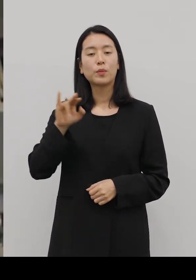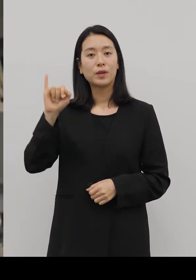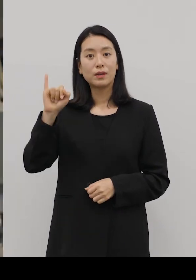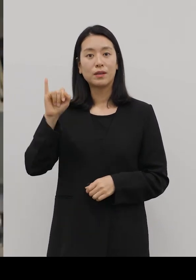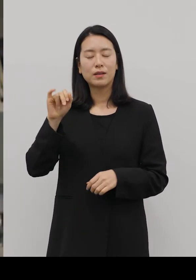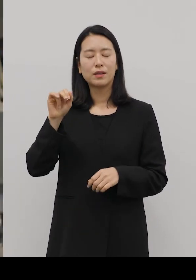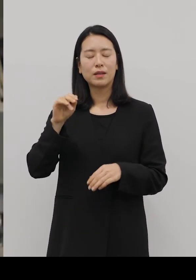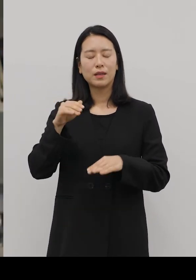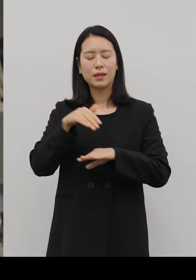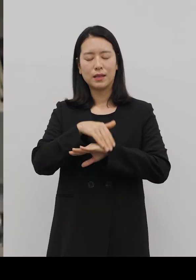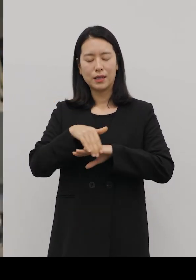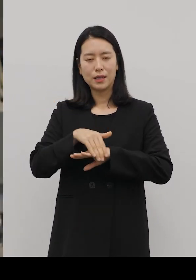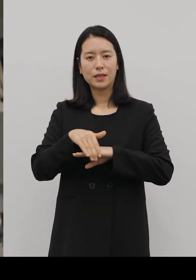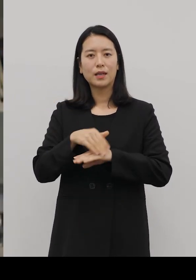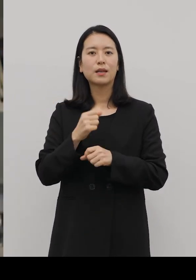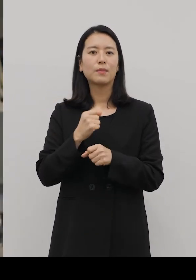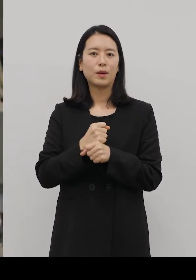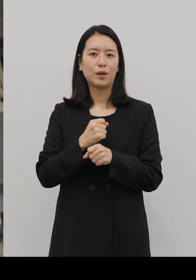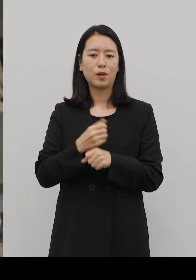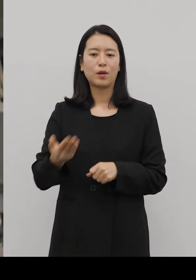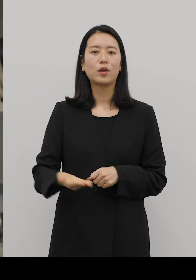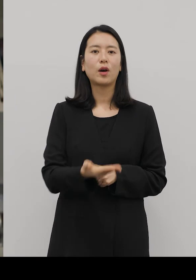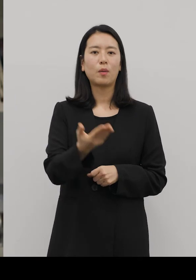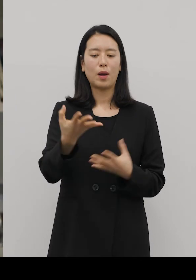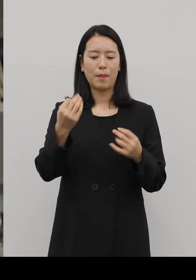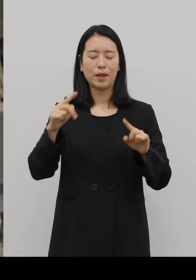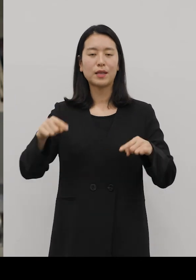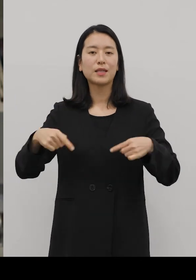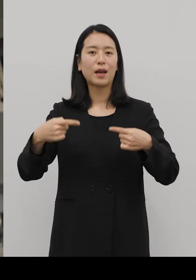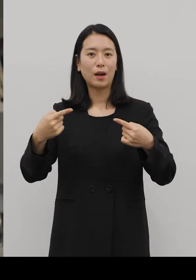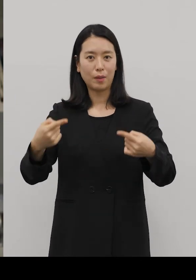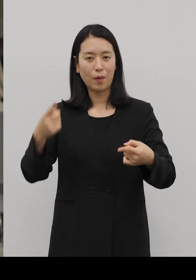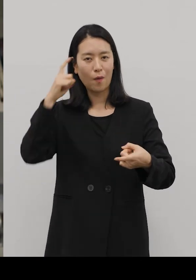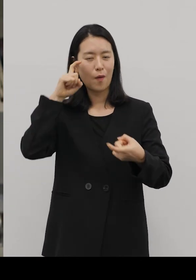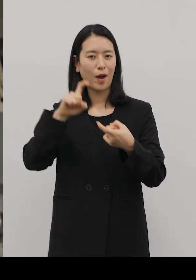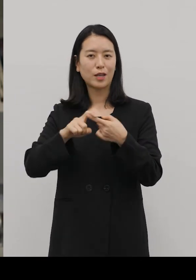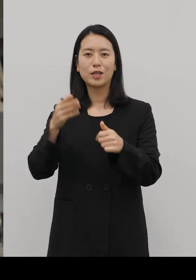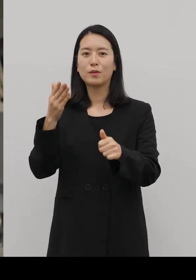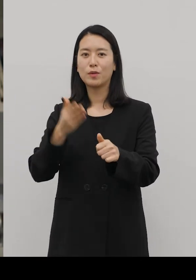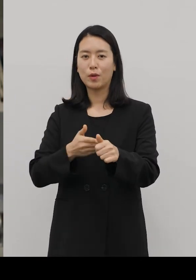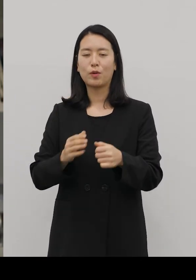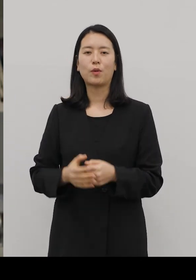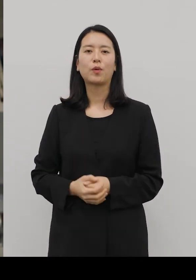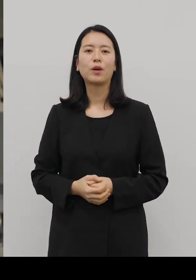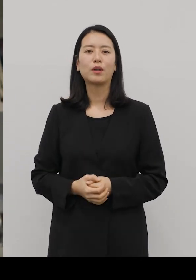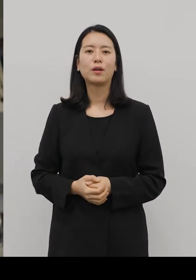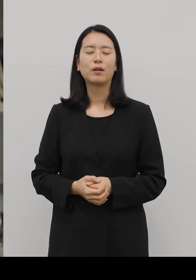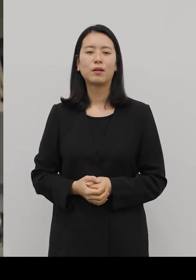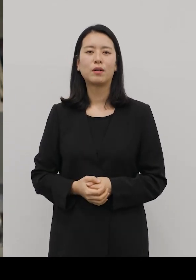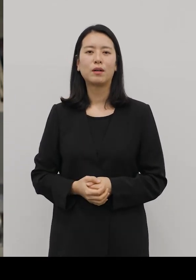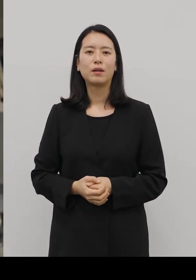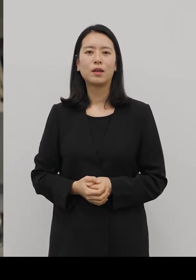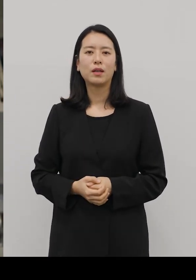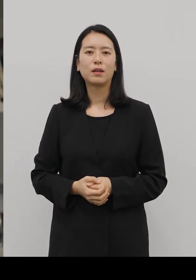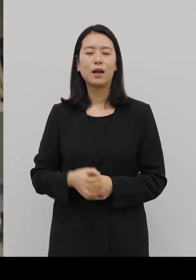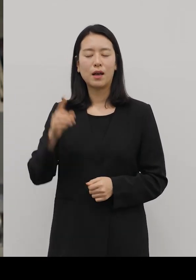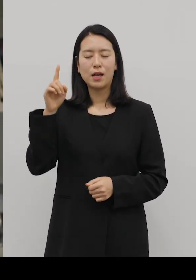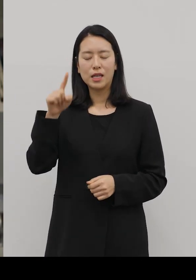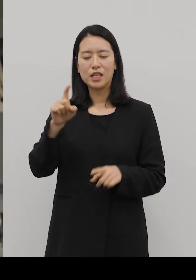도시 조성에 시민 여러분의 많은 관심과 참여를 부탁드리며 서울시는 누구나